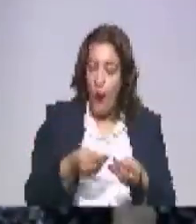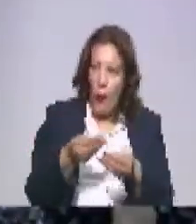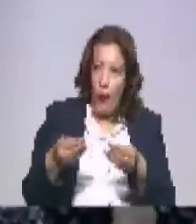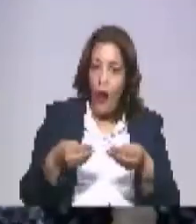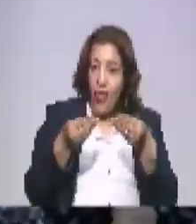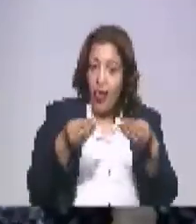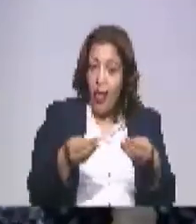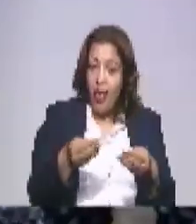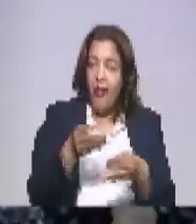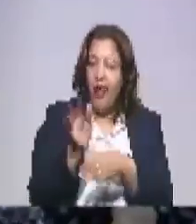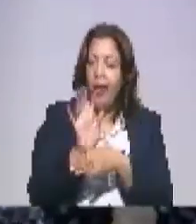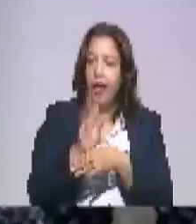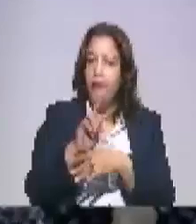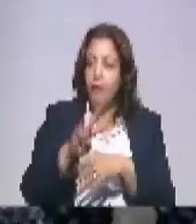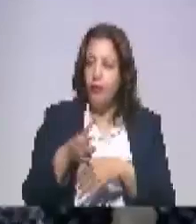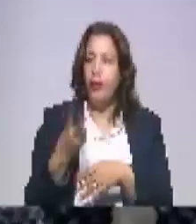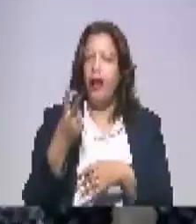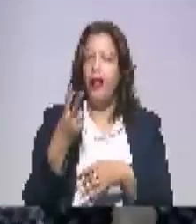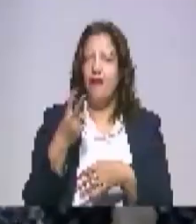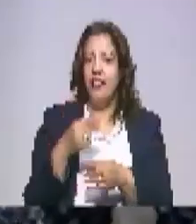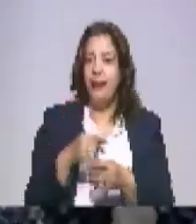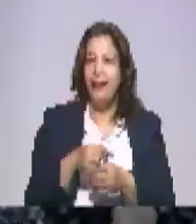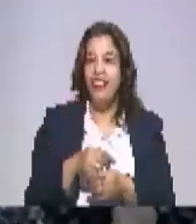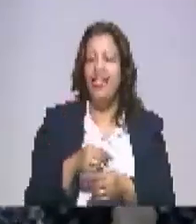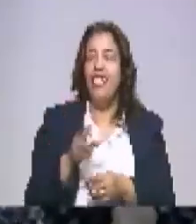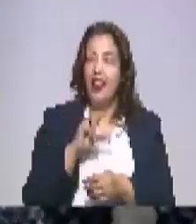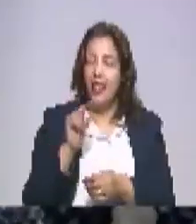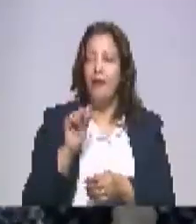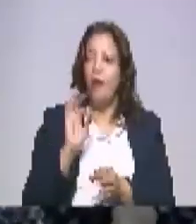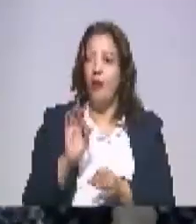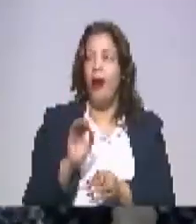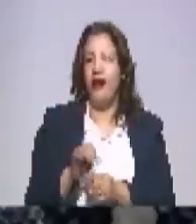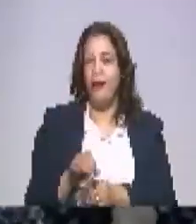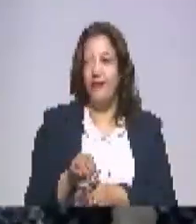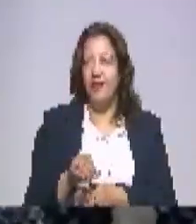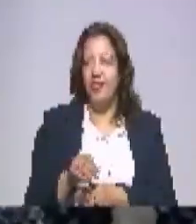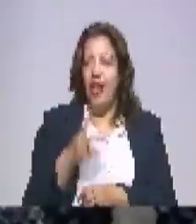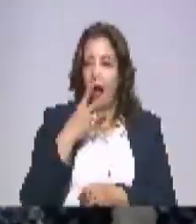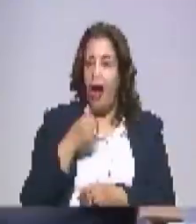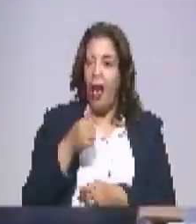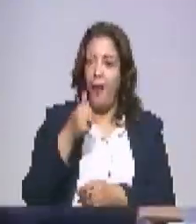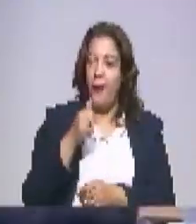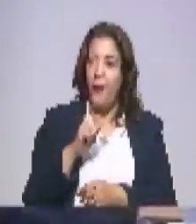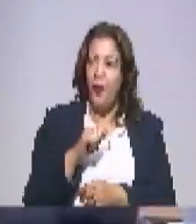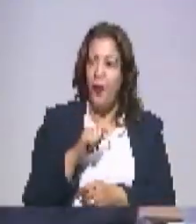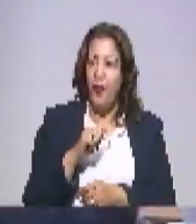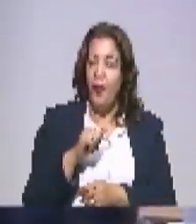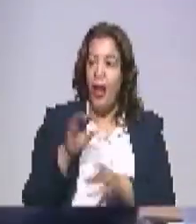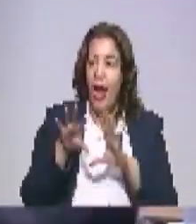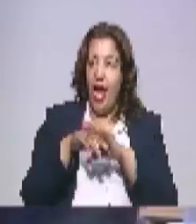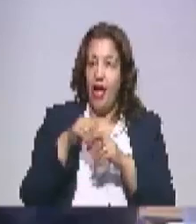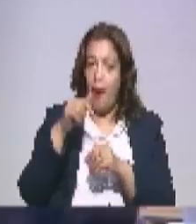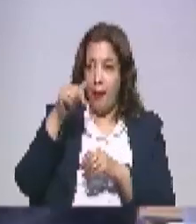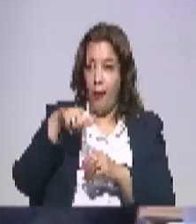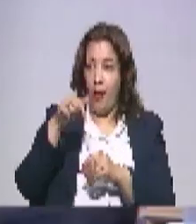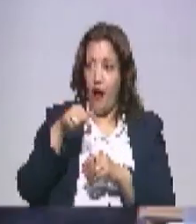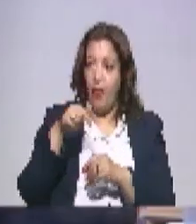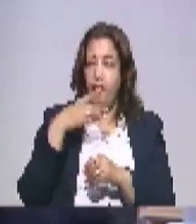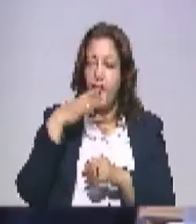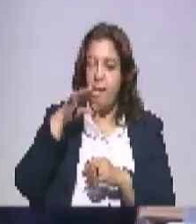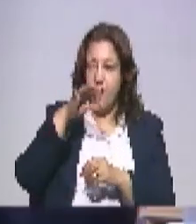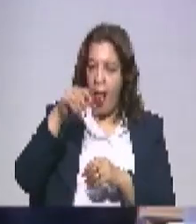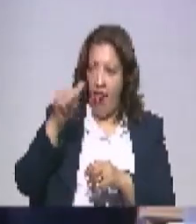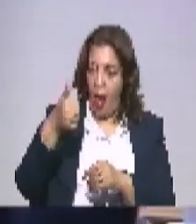كتيرة جدا، حتى المكونات اللي جواها بتبقى مختلفة تماما. بالظبط. جميل يا شيف. فهنعمل بس نحط عليها الملح